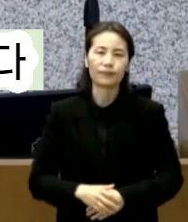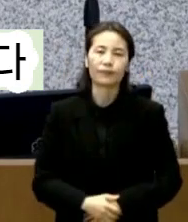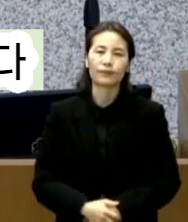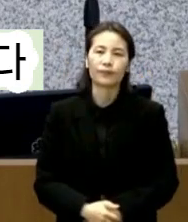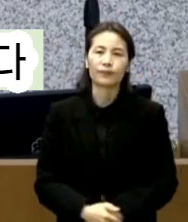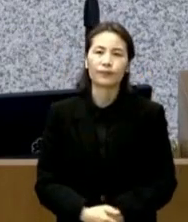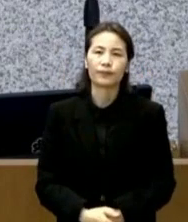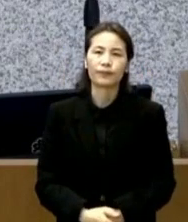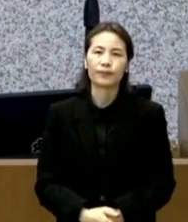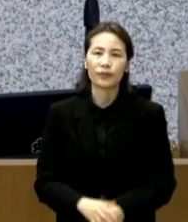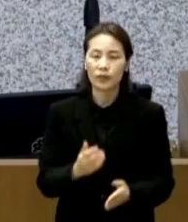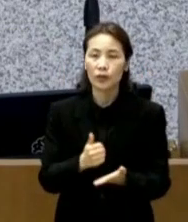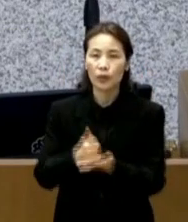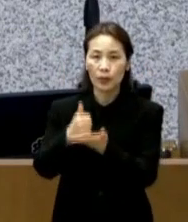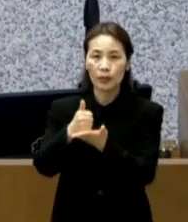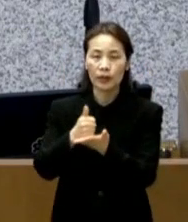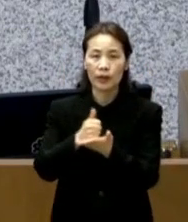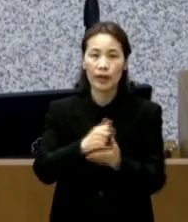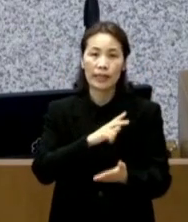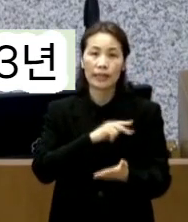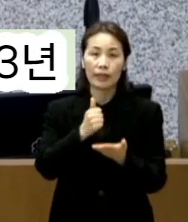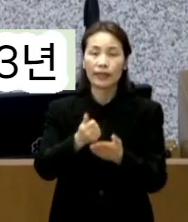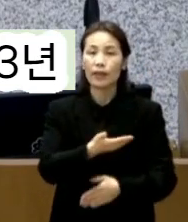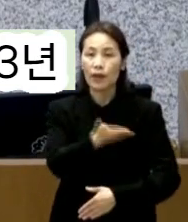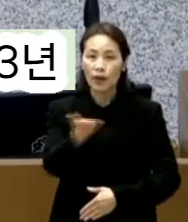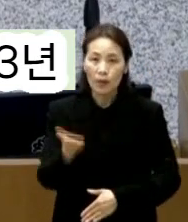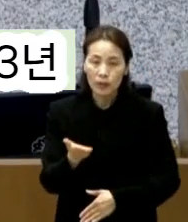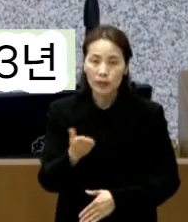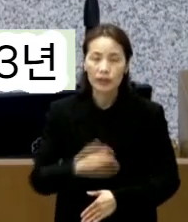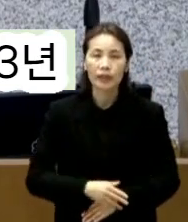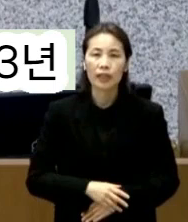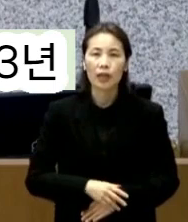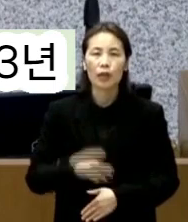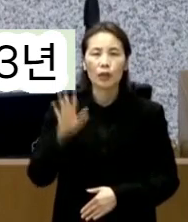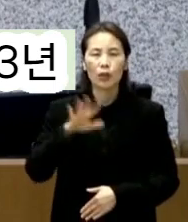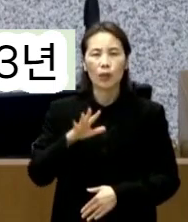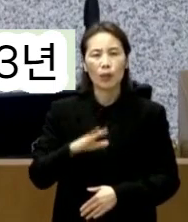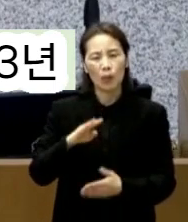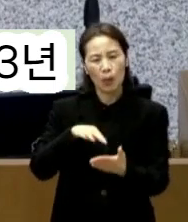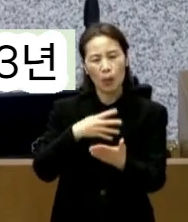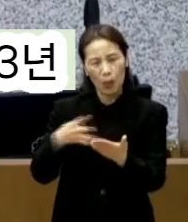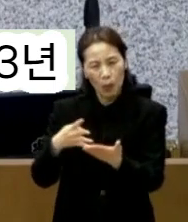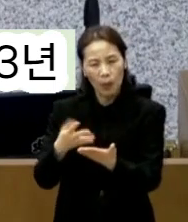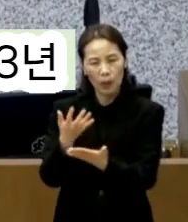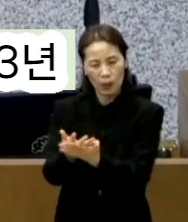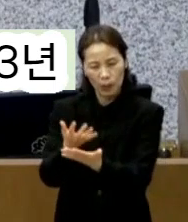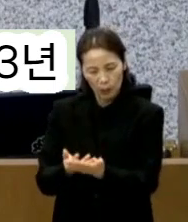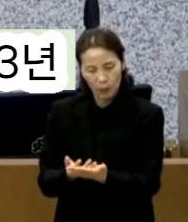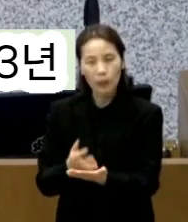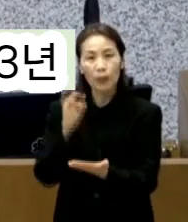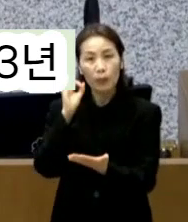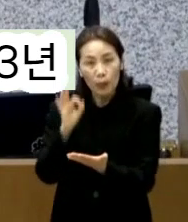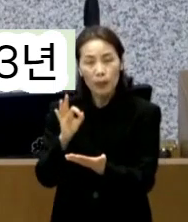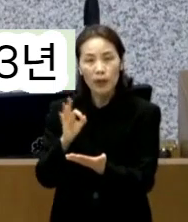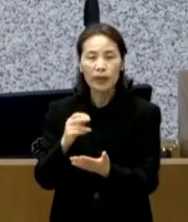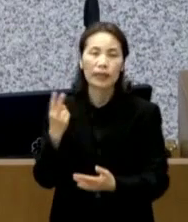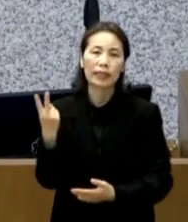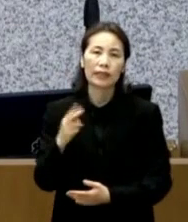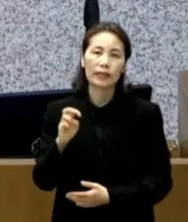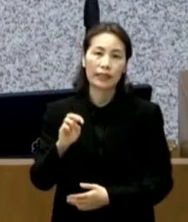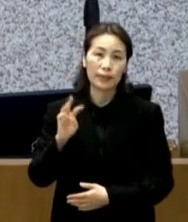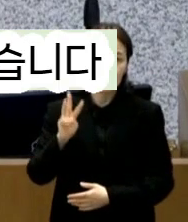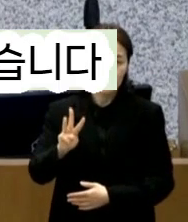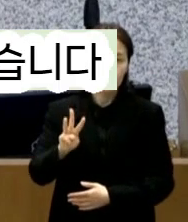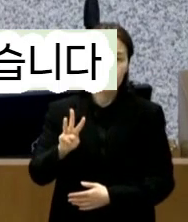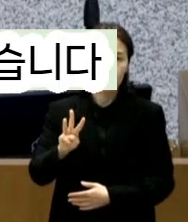합니다. 존경하는 동료위원 여러분, 최근 통계청에서 발표한 2023년